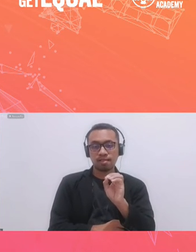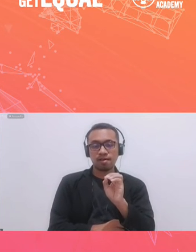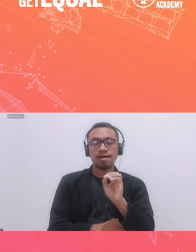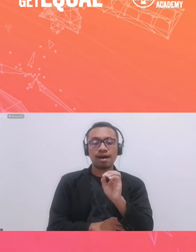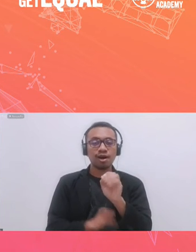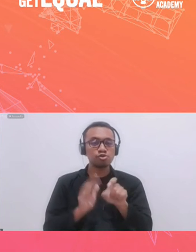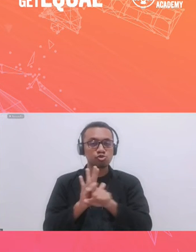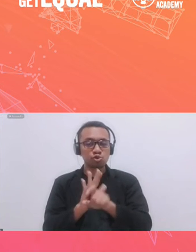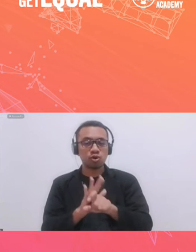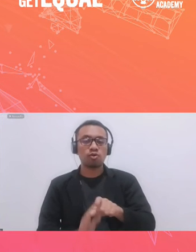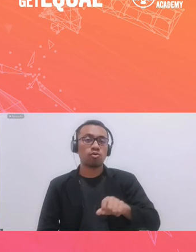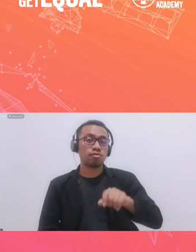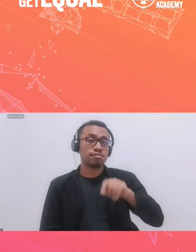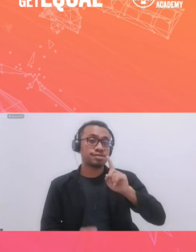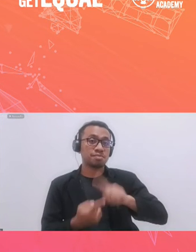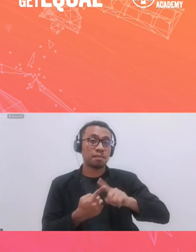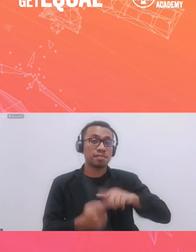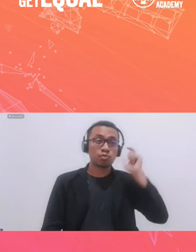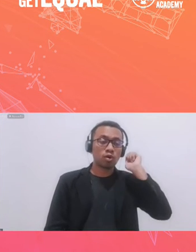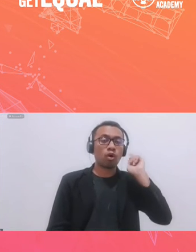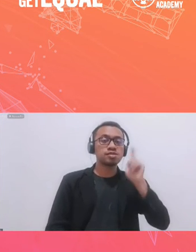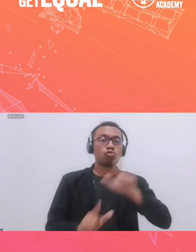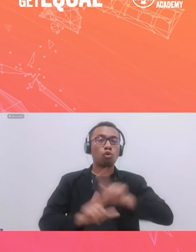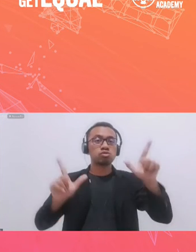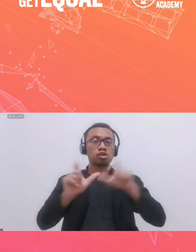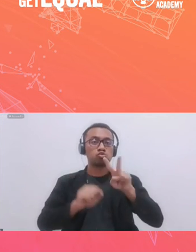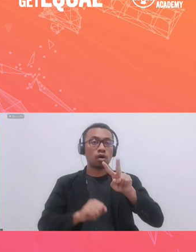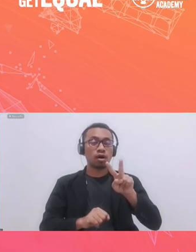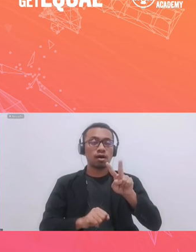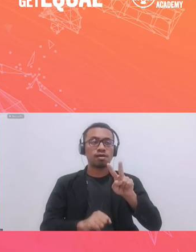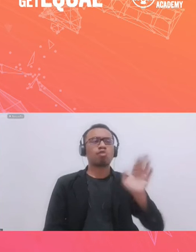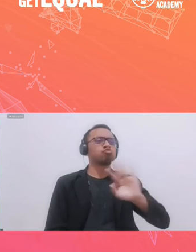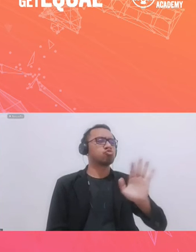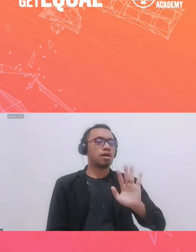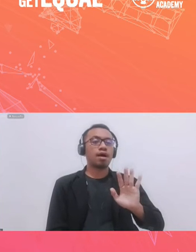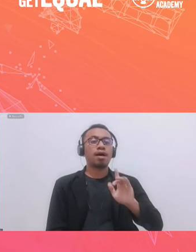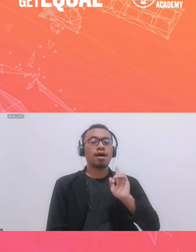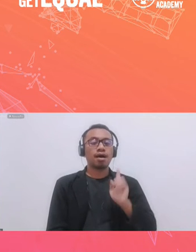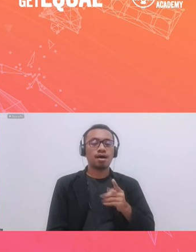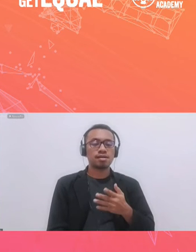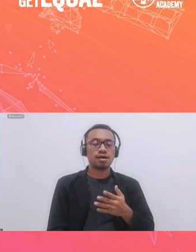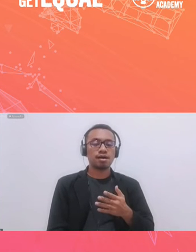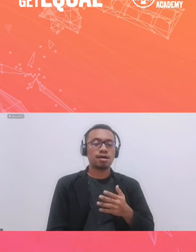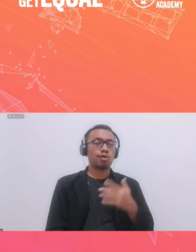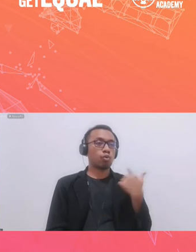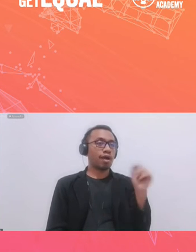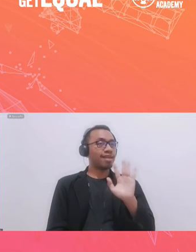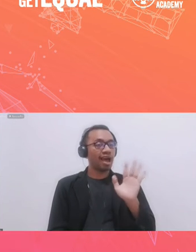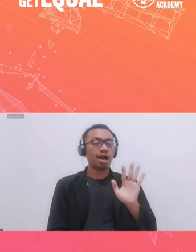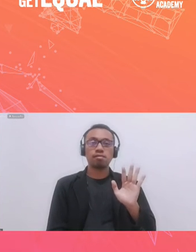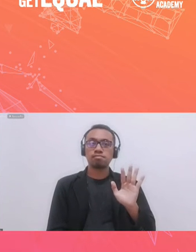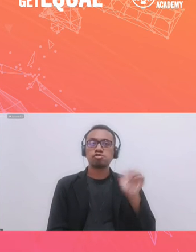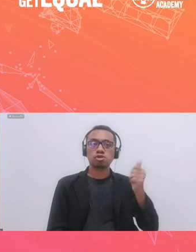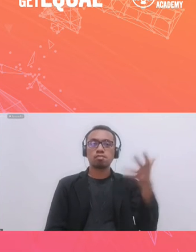Perempuan ini, apakah harus yang sudah lulus kuliah? Kenapa? Ada juga yang tidak lulus sekolah, maaf, tidak kuliah, tapi dia